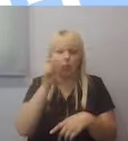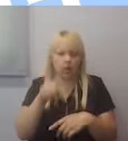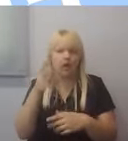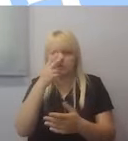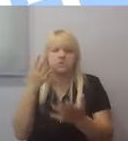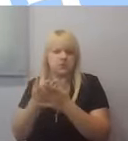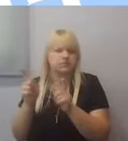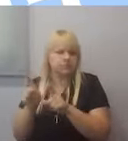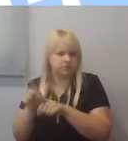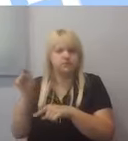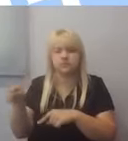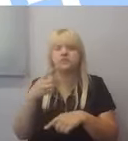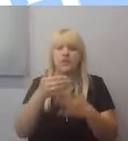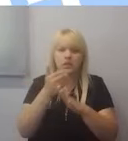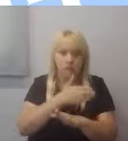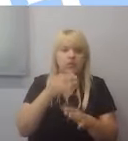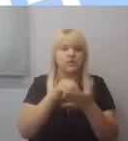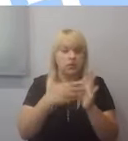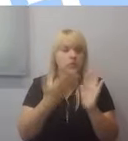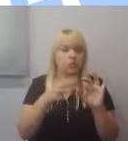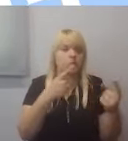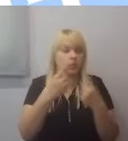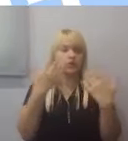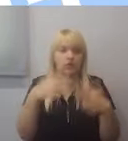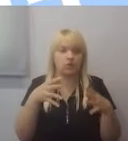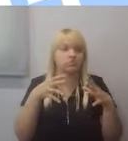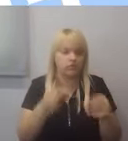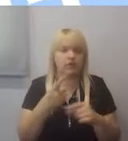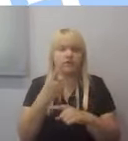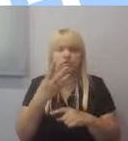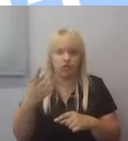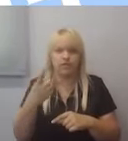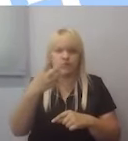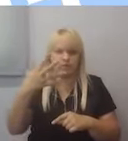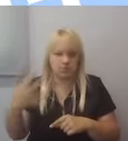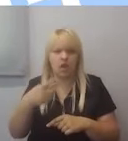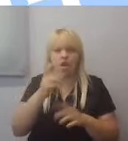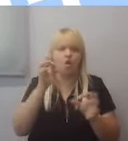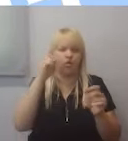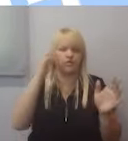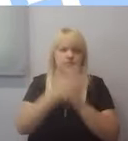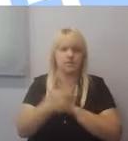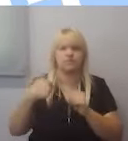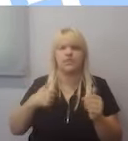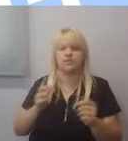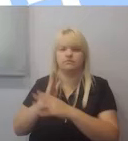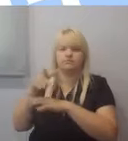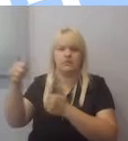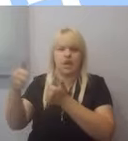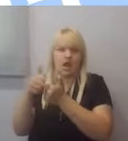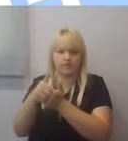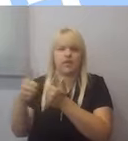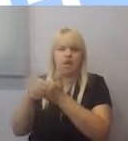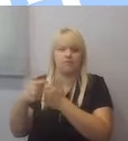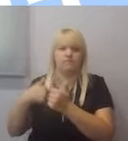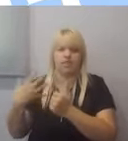vajadzīgi izrunāts un tad vienkārši to atsūtīt to 14 1.5 un tad t tie ģimenes votāki saprot okei es eju pie kaimiņa un gaidu viņš mani salāks ja vai